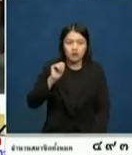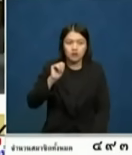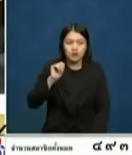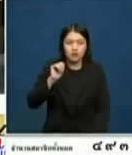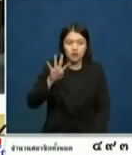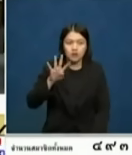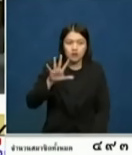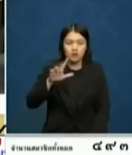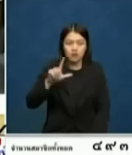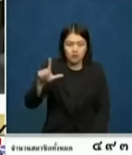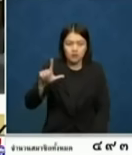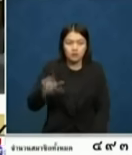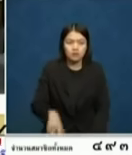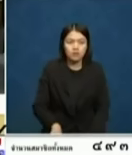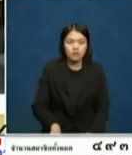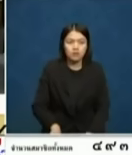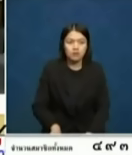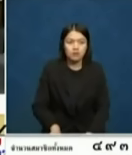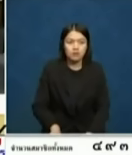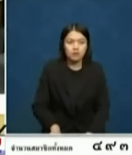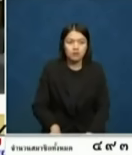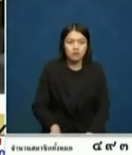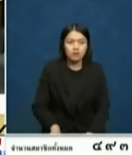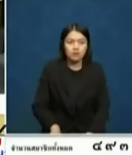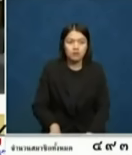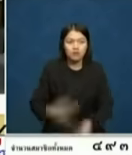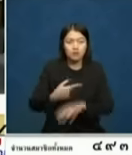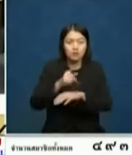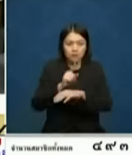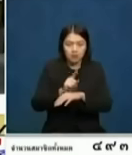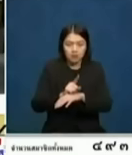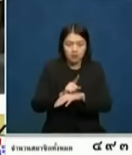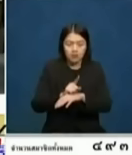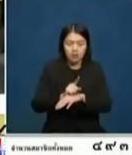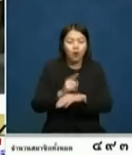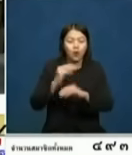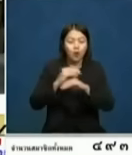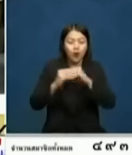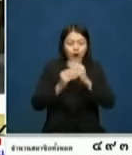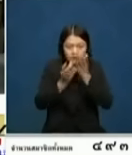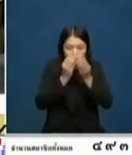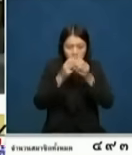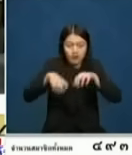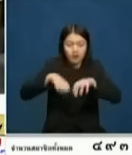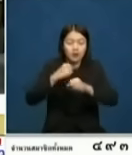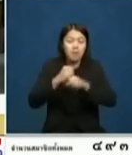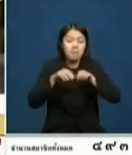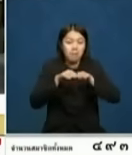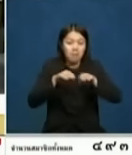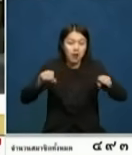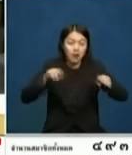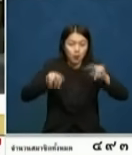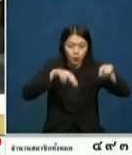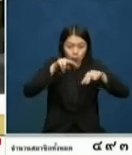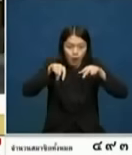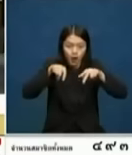านน่ะ โอ้โหแพทเทิร์นเดียวกันเลยคือมีใครบังคับพี่เข้าอภิปรายหรือเปล่า คือไม่ได้ อ่านไว้ก่อนเหรอโอ้